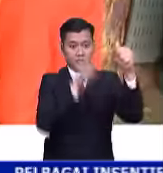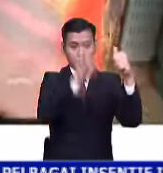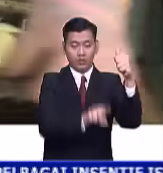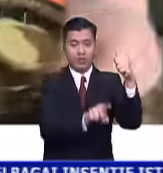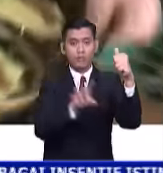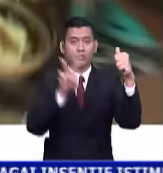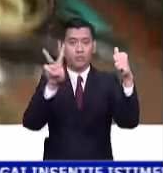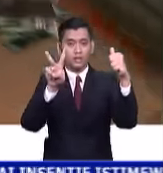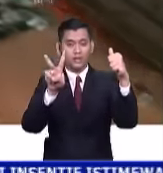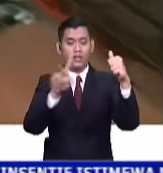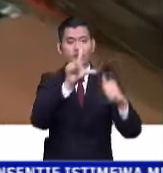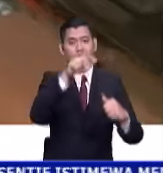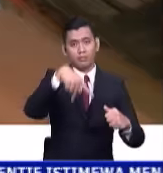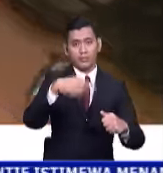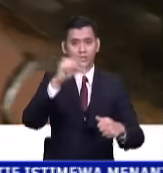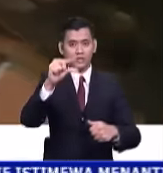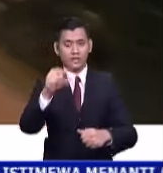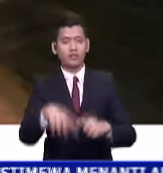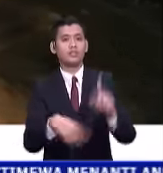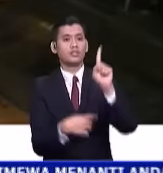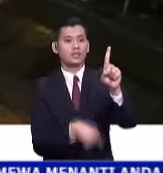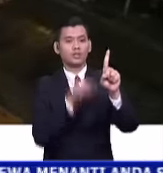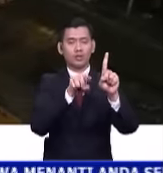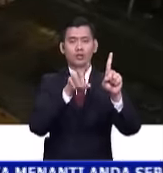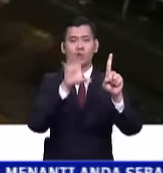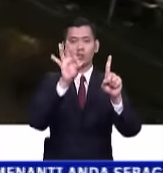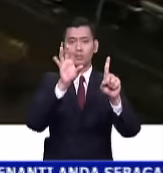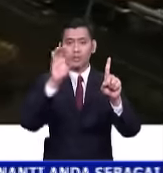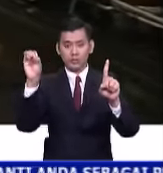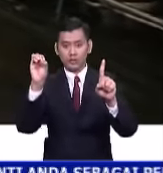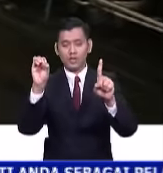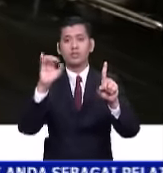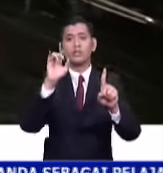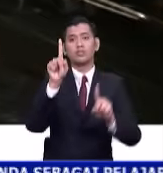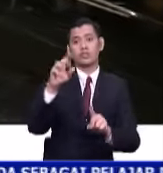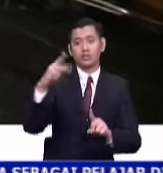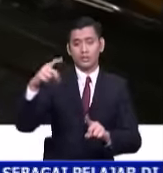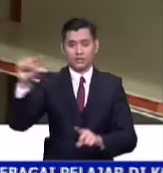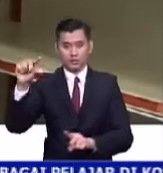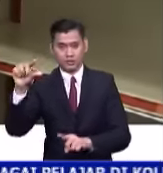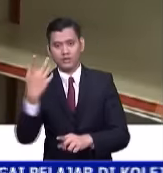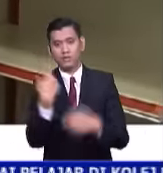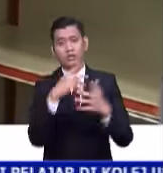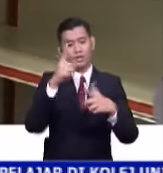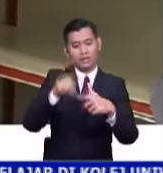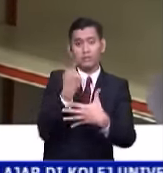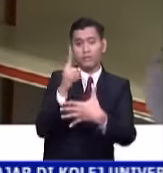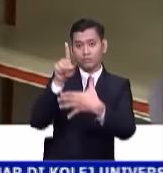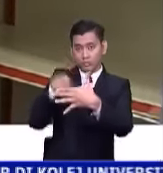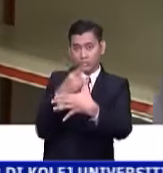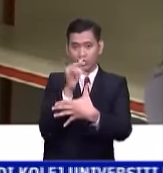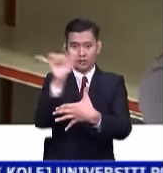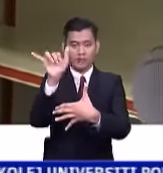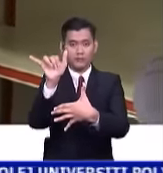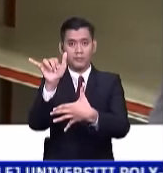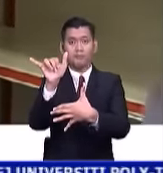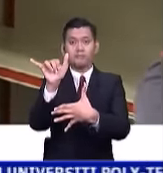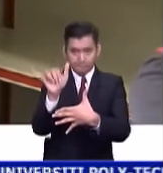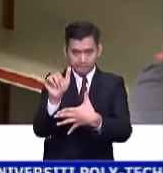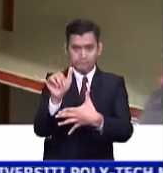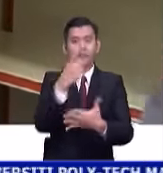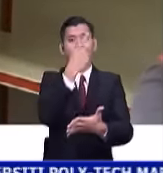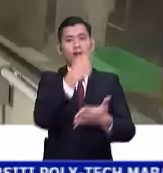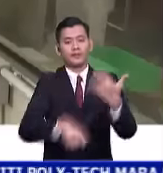harga LPG dikekalkan pada RM1.90 sekilogram sejak Jun 2015. Manakala harga minyak masak